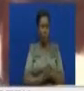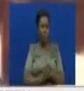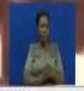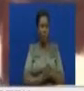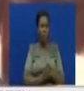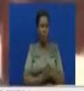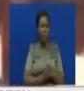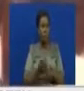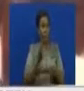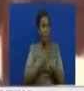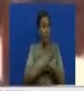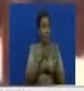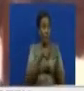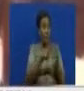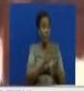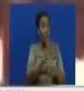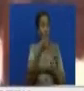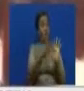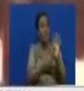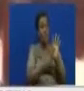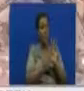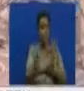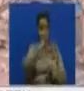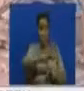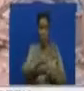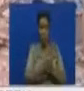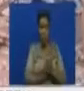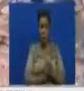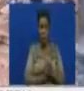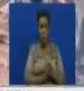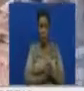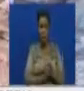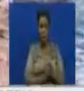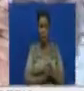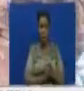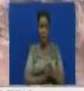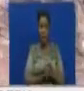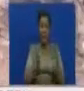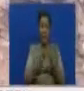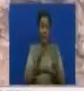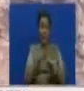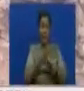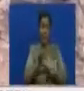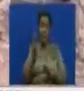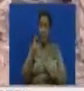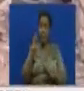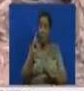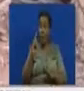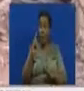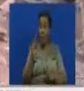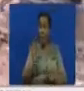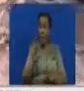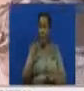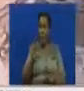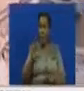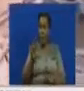wanalipa shilingi 6,000 kwa siku moja. Hata hivyo shirika la umeme nchini TANESCO wilayani Kahama limesisitiza kuwa